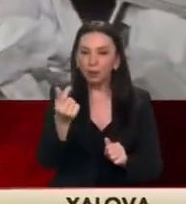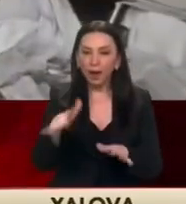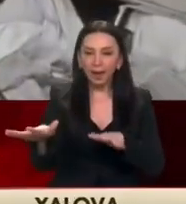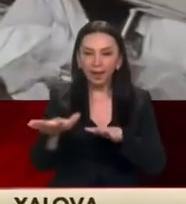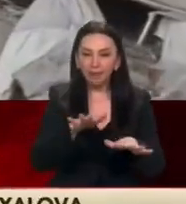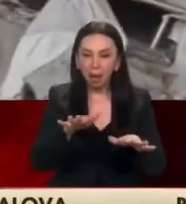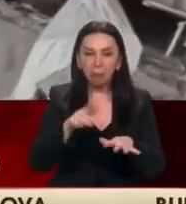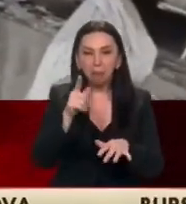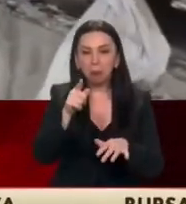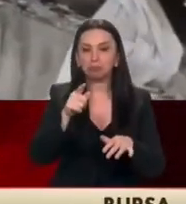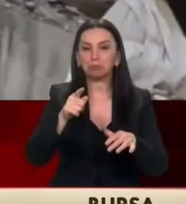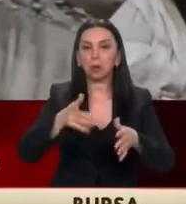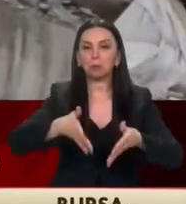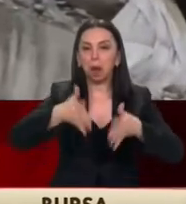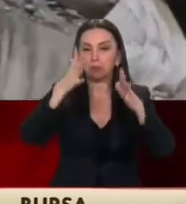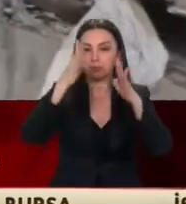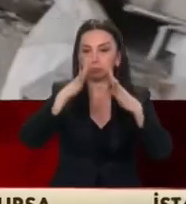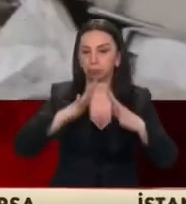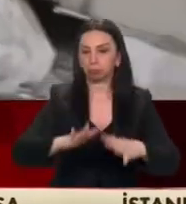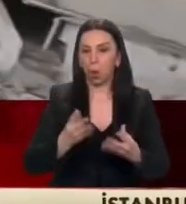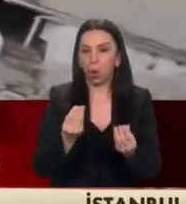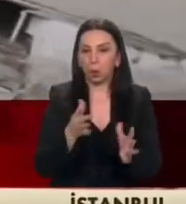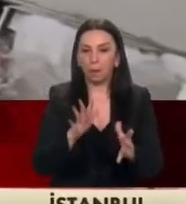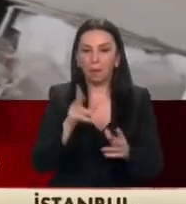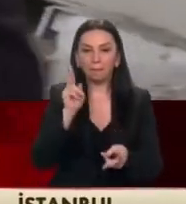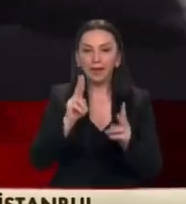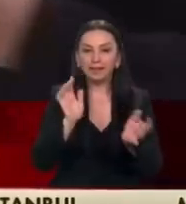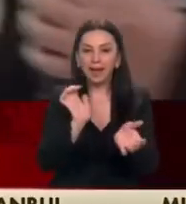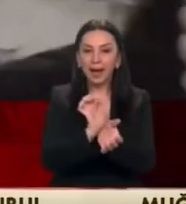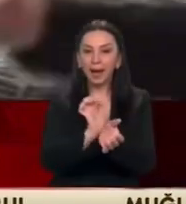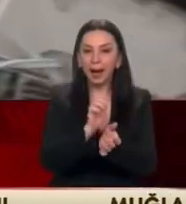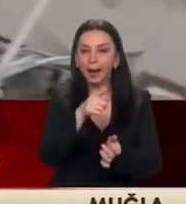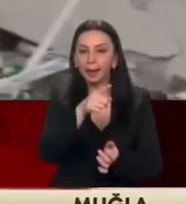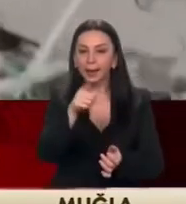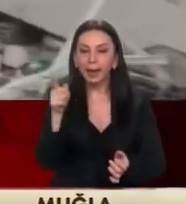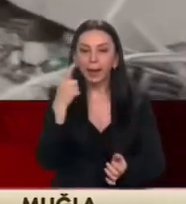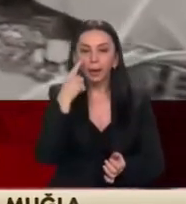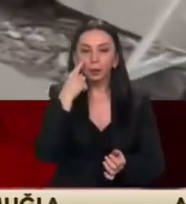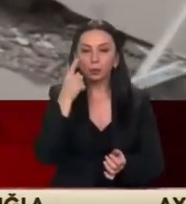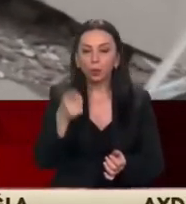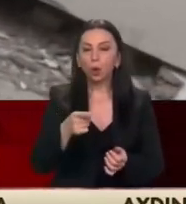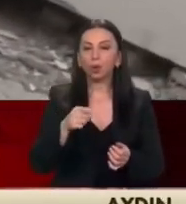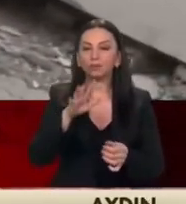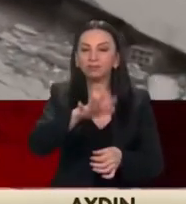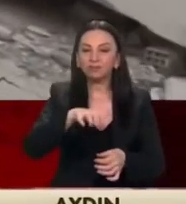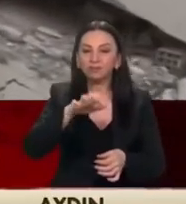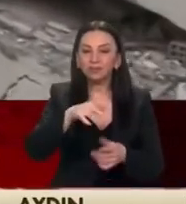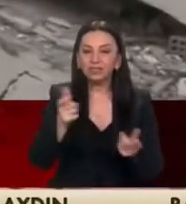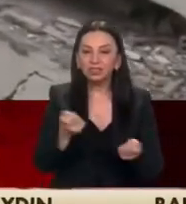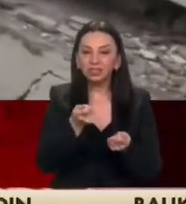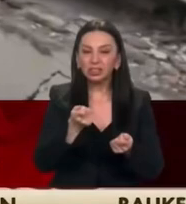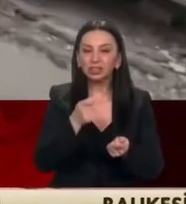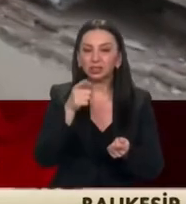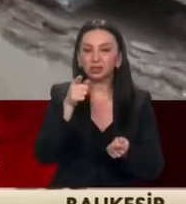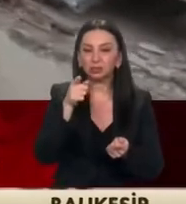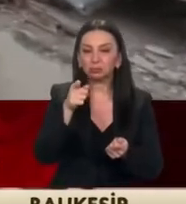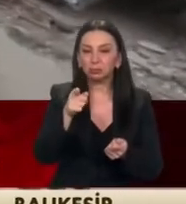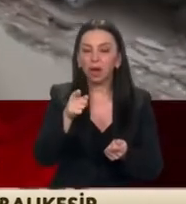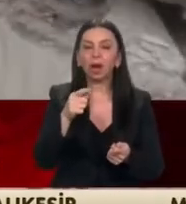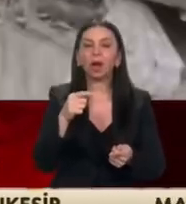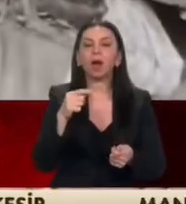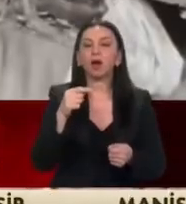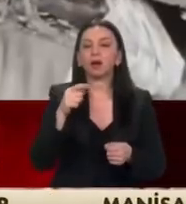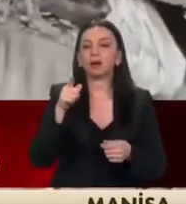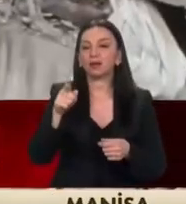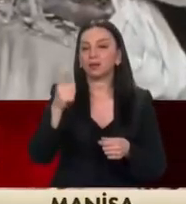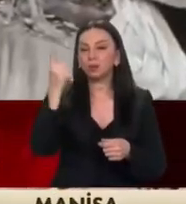yıkılıp yola savrulabilir. Bazı aileler de yıkılan binalarının üzerine enkaz kaldırma çalışması sırasında burada olmak için telefon numaralarını